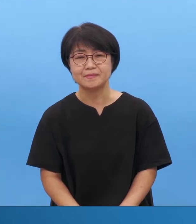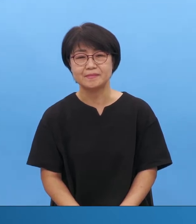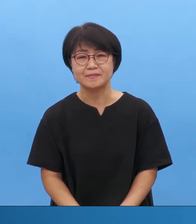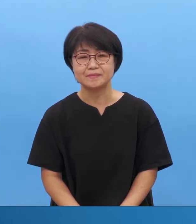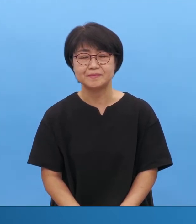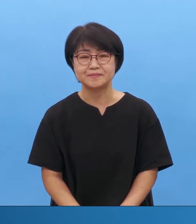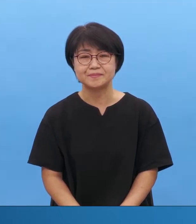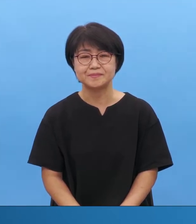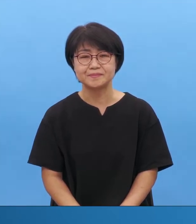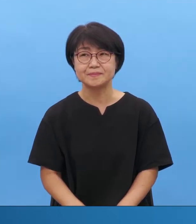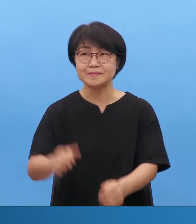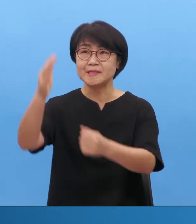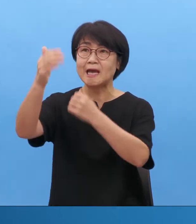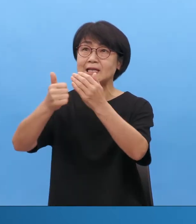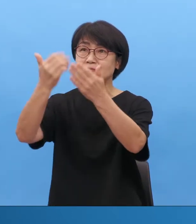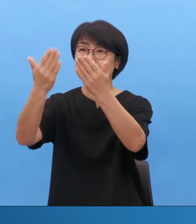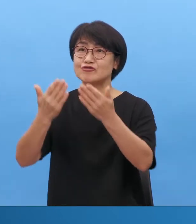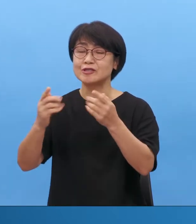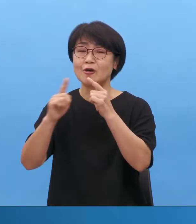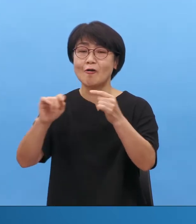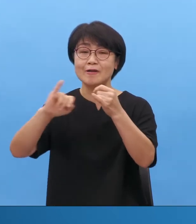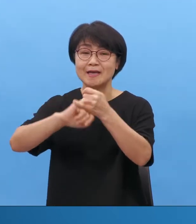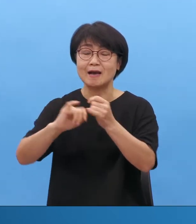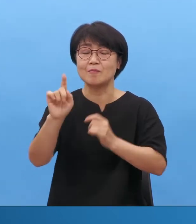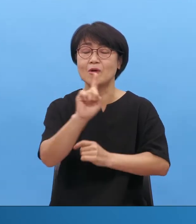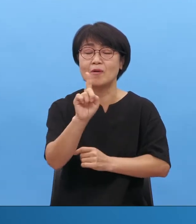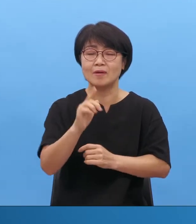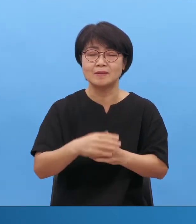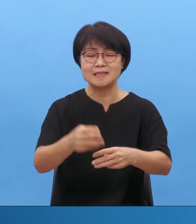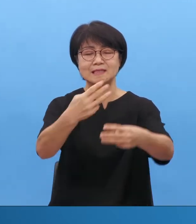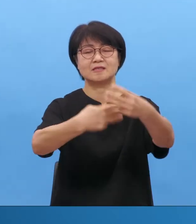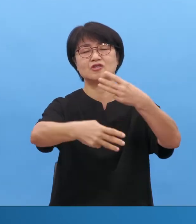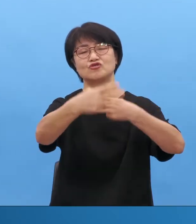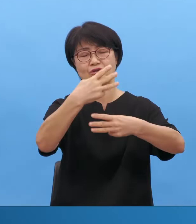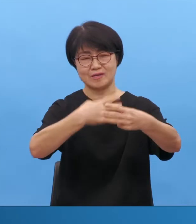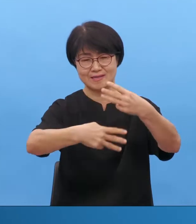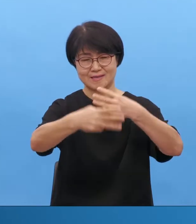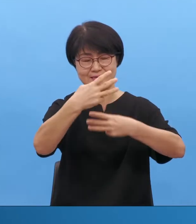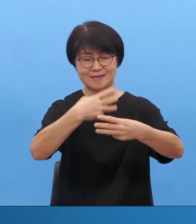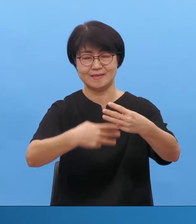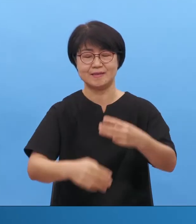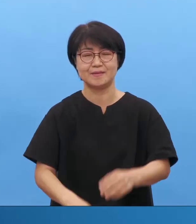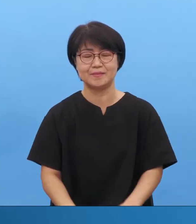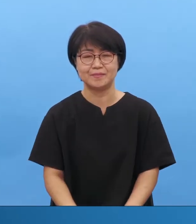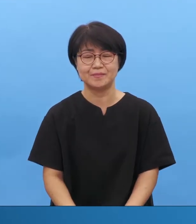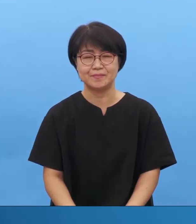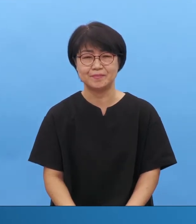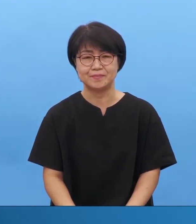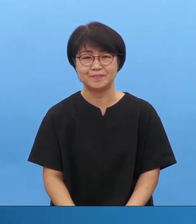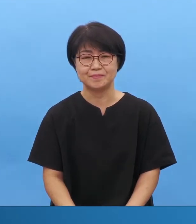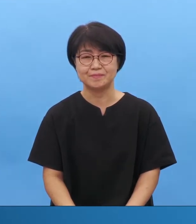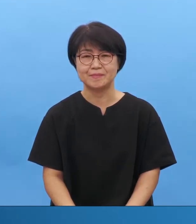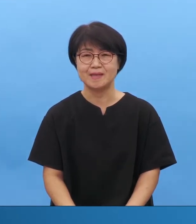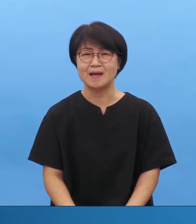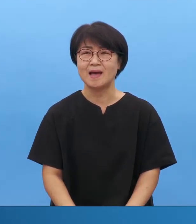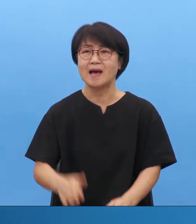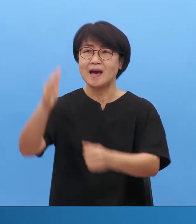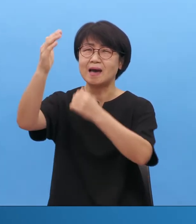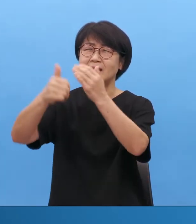거루트기라는 언약을 주셨어요. And then he gave him the promise of the covenant of the stump 그리고 이 시간도 covenant. 보면 되는 겁니다. And so this is the time schedule that you have to look